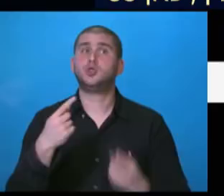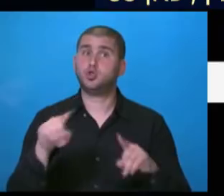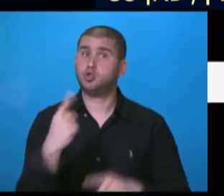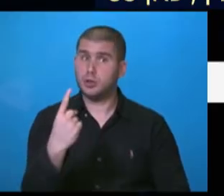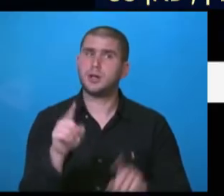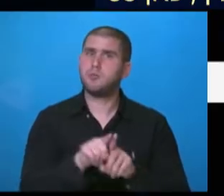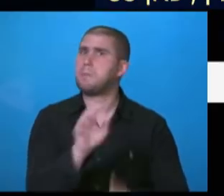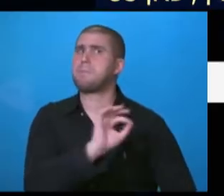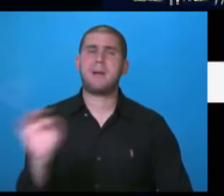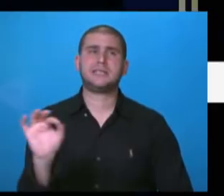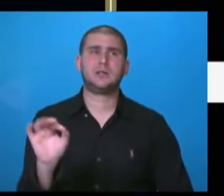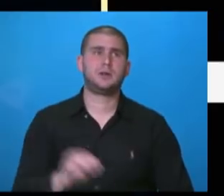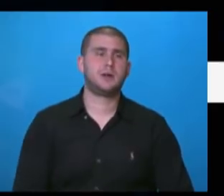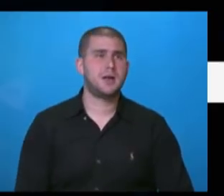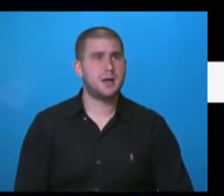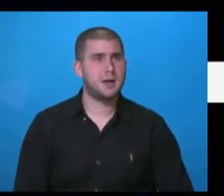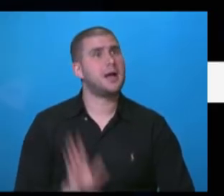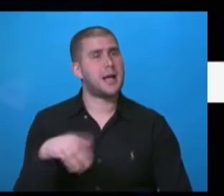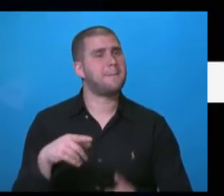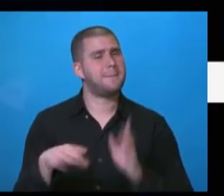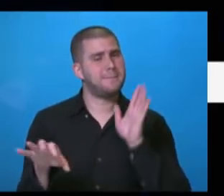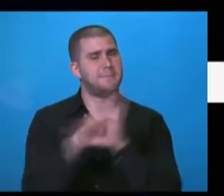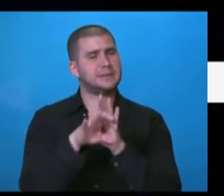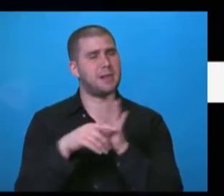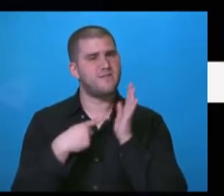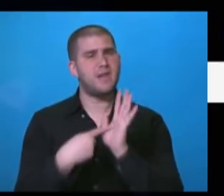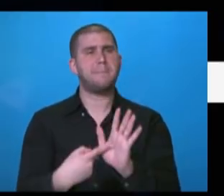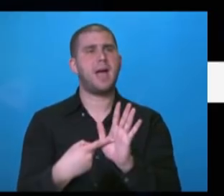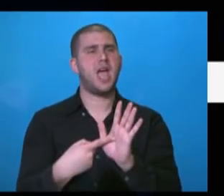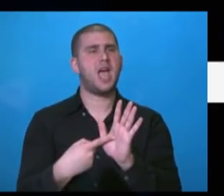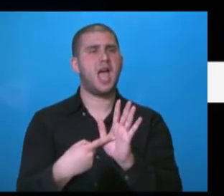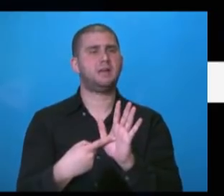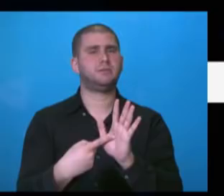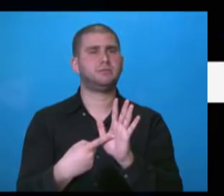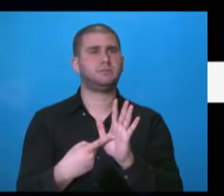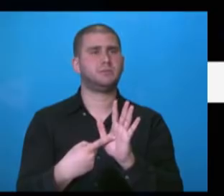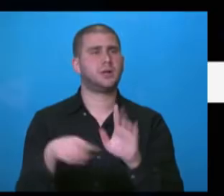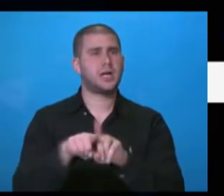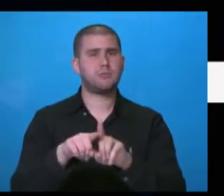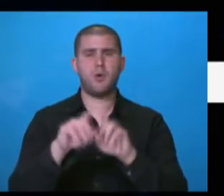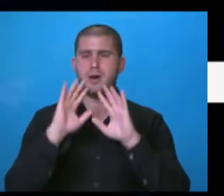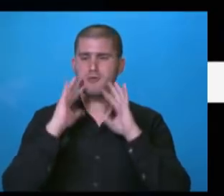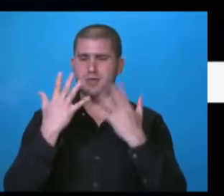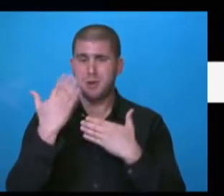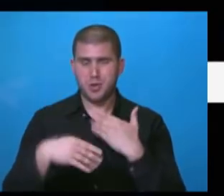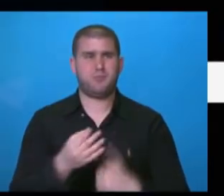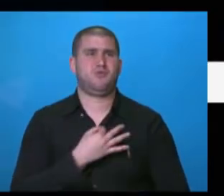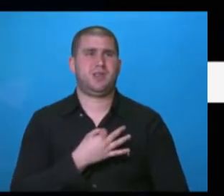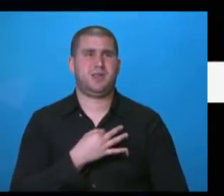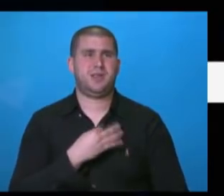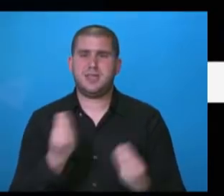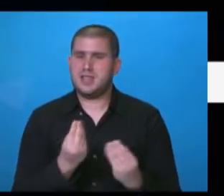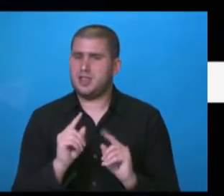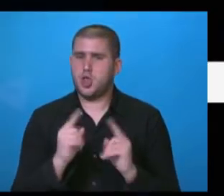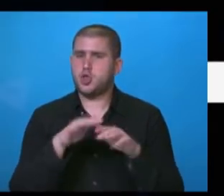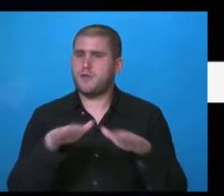שיר מצוין, הוא גם מסמן ומסמל את העשור האחרון מבחינתי, את התופעות שקרו